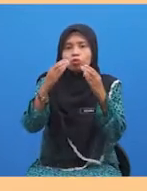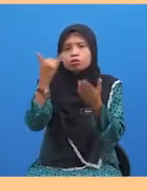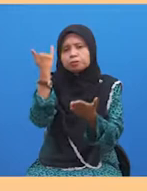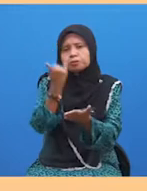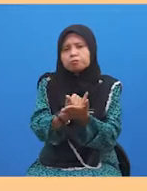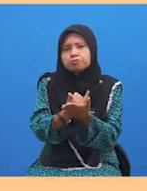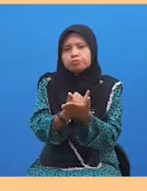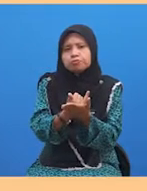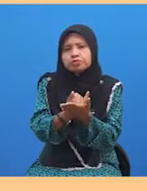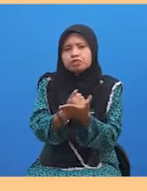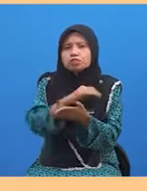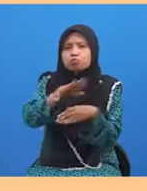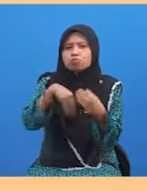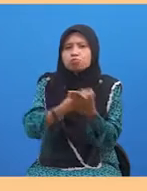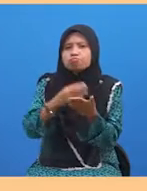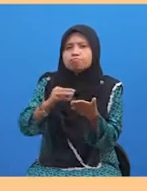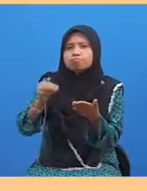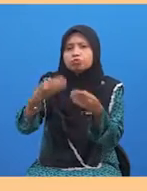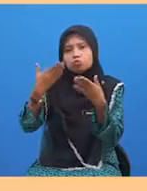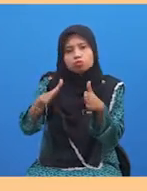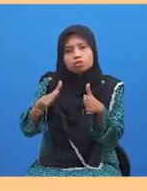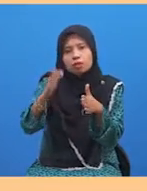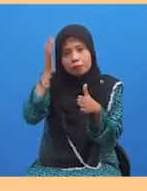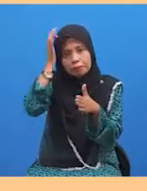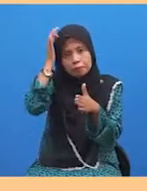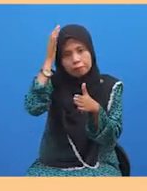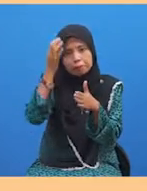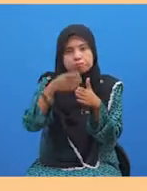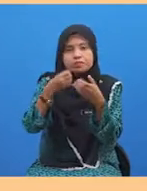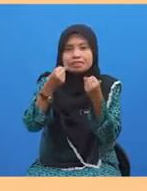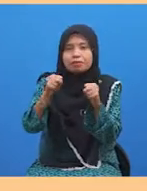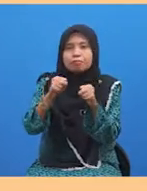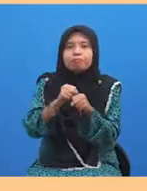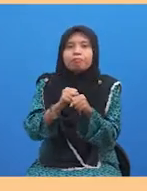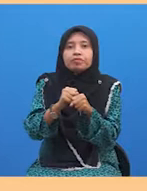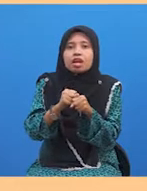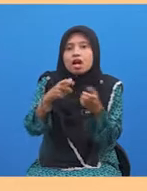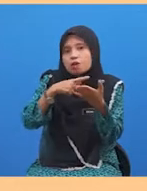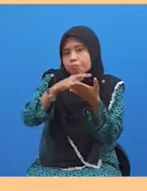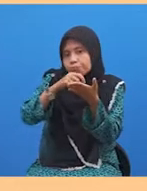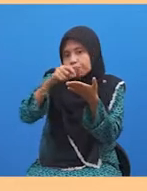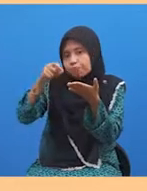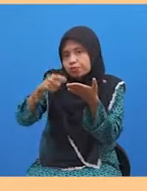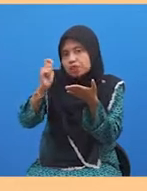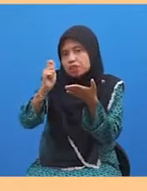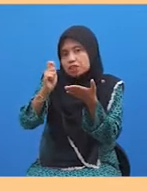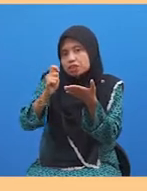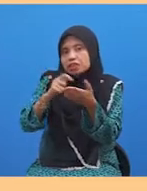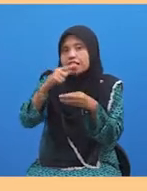Cikgu yakin murid semua sudah pun menyiapkan karangan